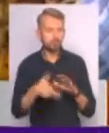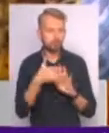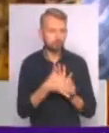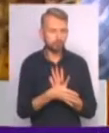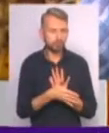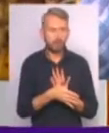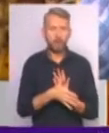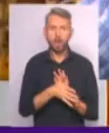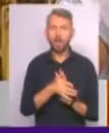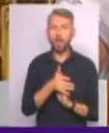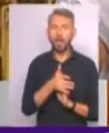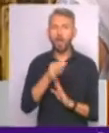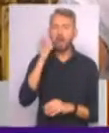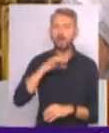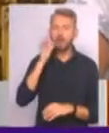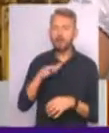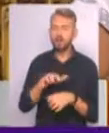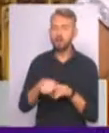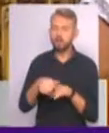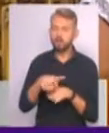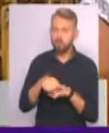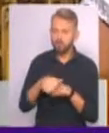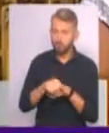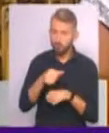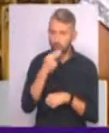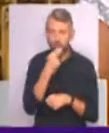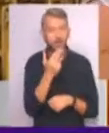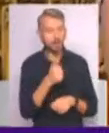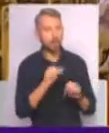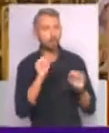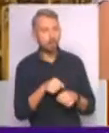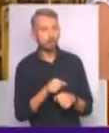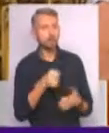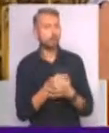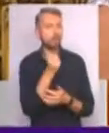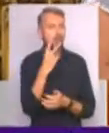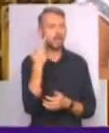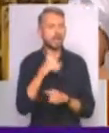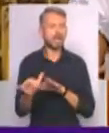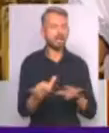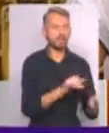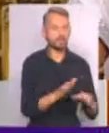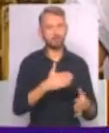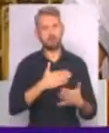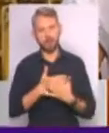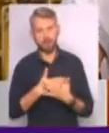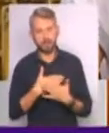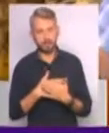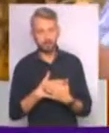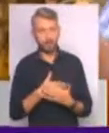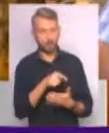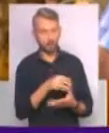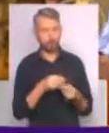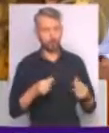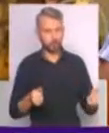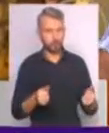фрукты. Сладкие фрукты можно есть, но желательно в первую половину дня. Когда мы двигаемся, когда мы активны, мы их утилизируем. Тобто можемо